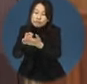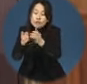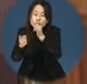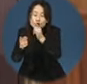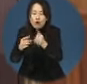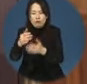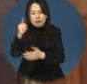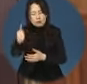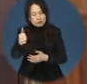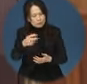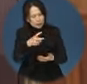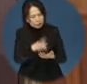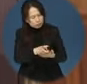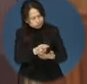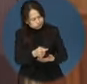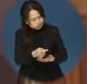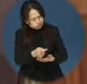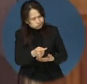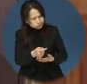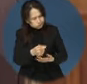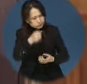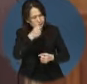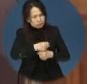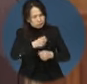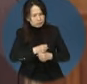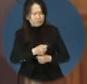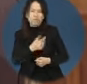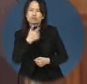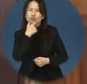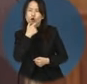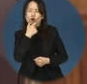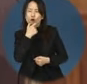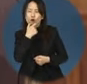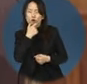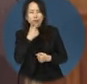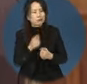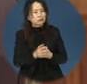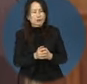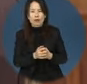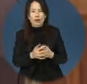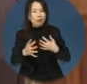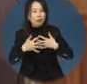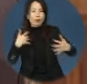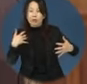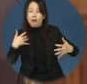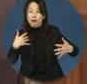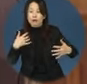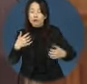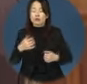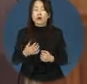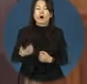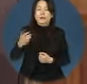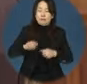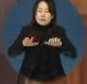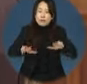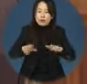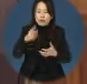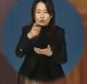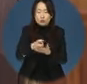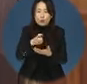재상이 조례를 만들지 않으면 아무리 효과가 없지 않습니 줘 1 이번에는 인제 조례 바람 권 이라 그래서